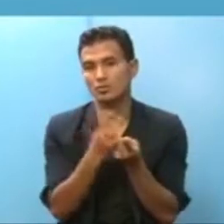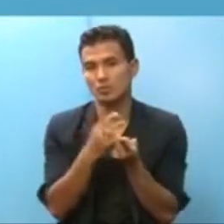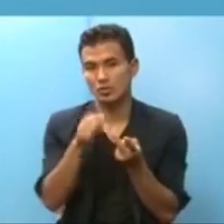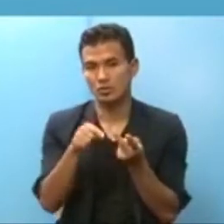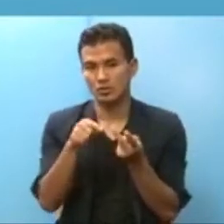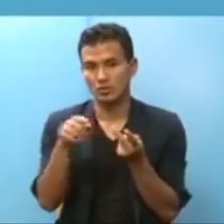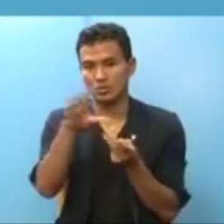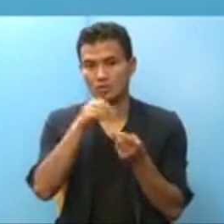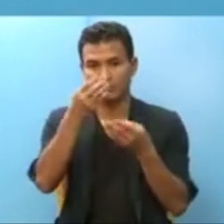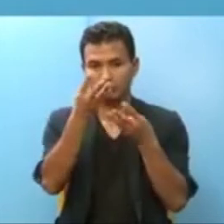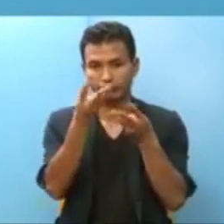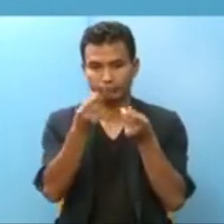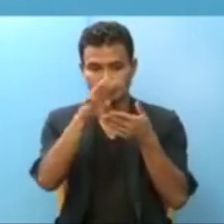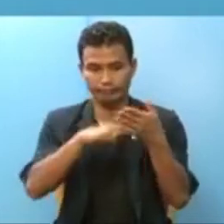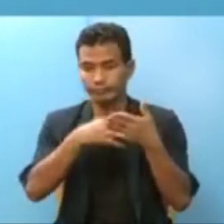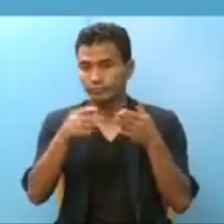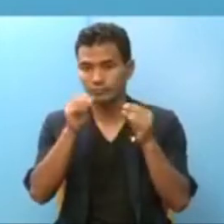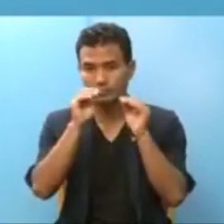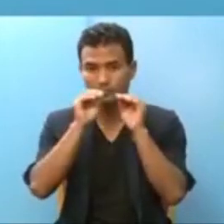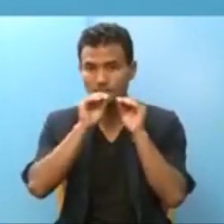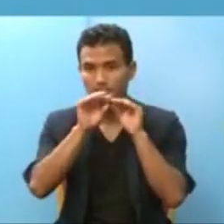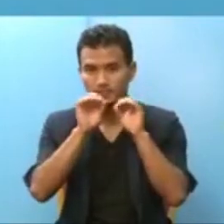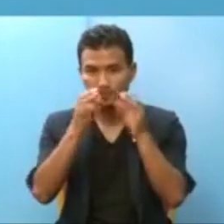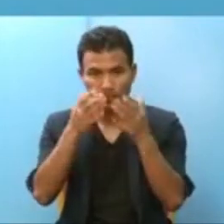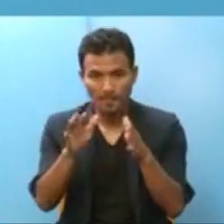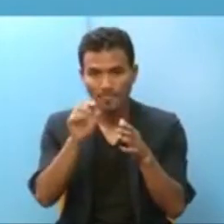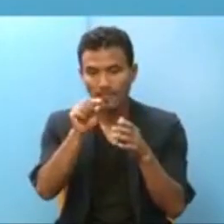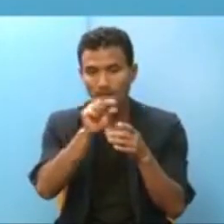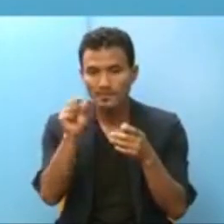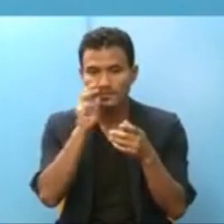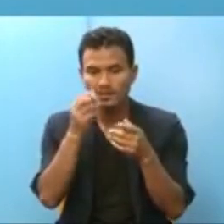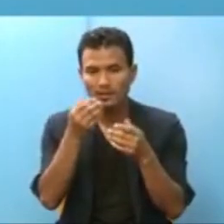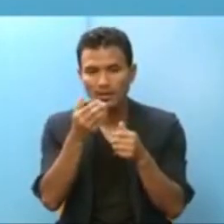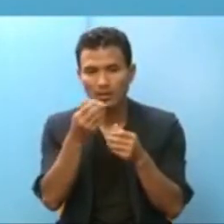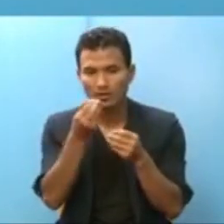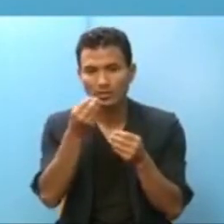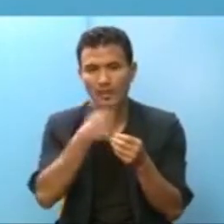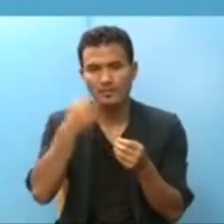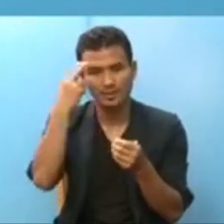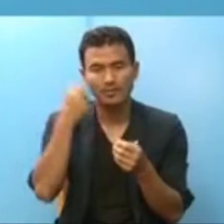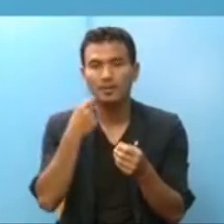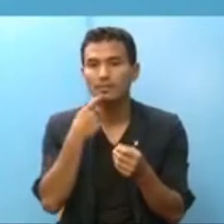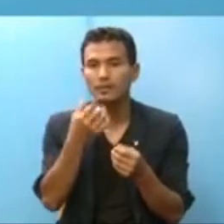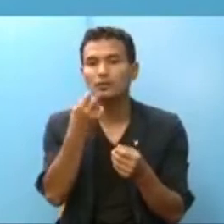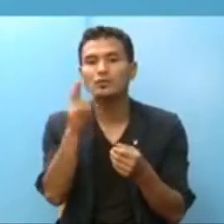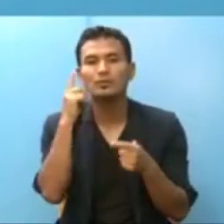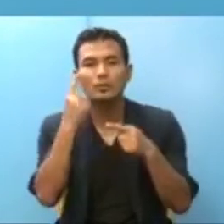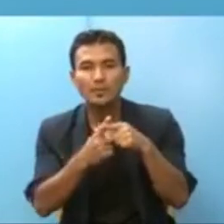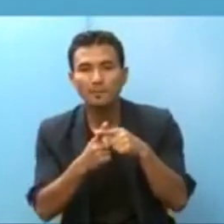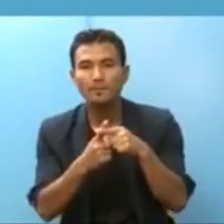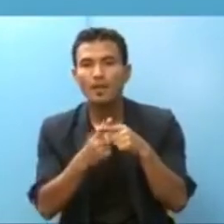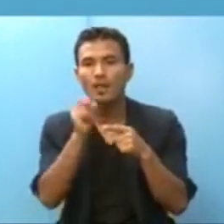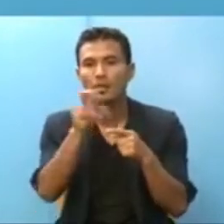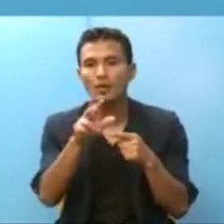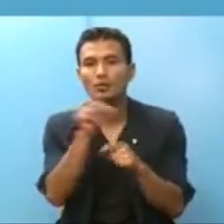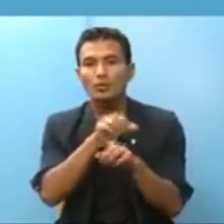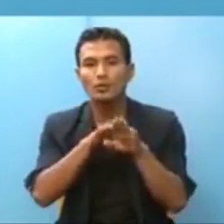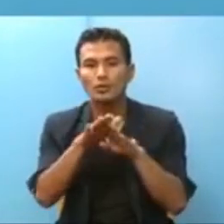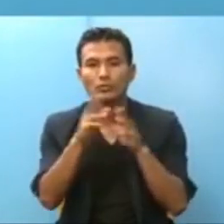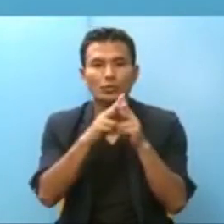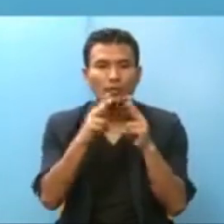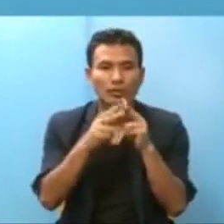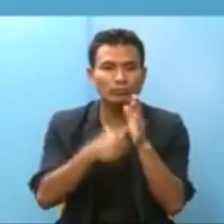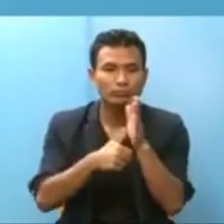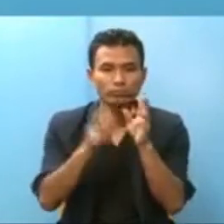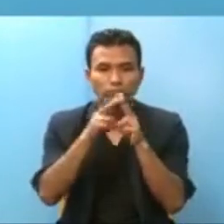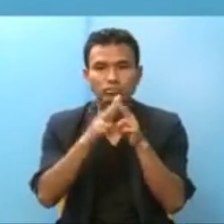प्रस्णा